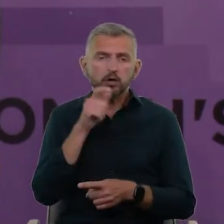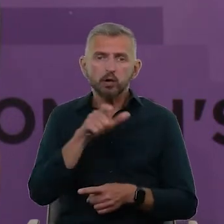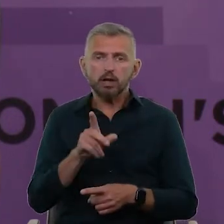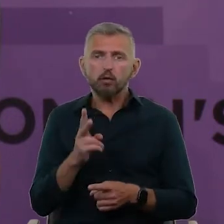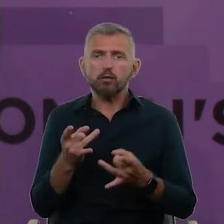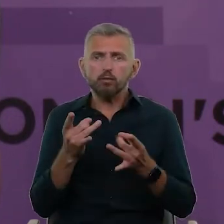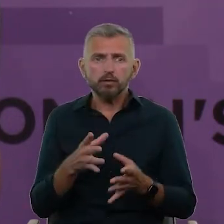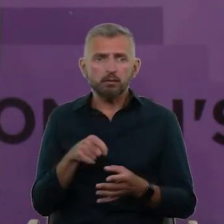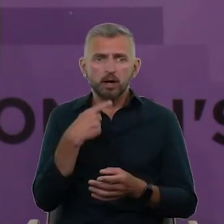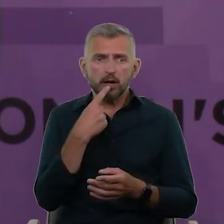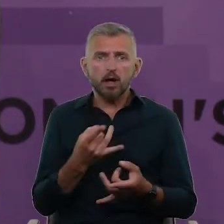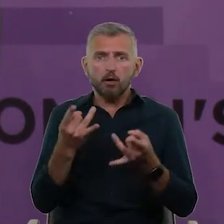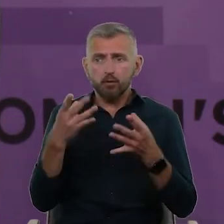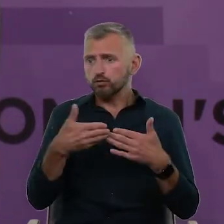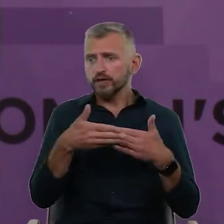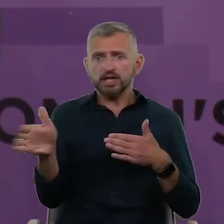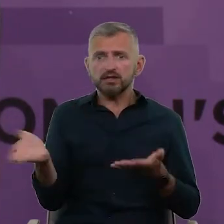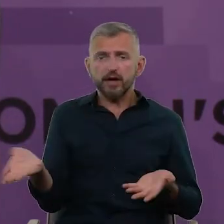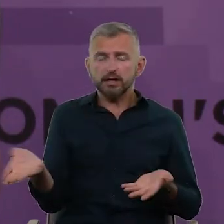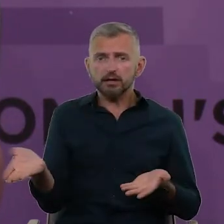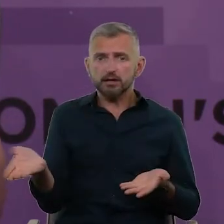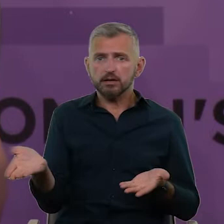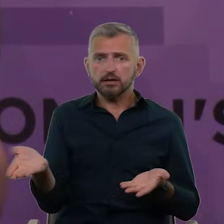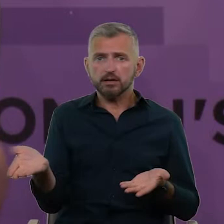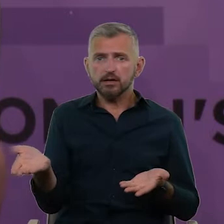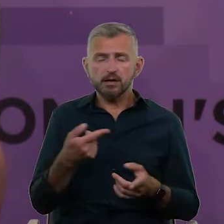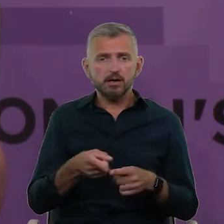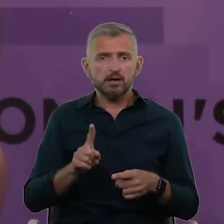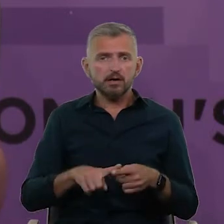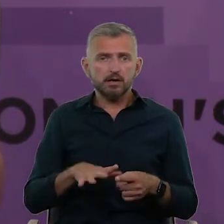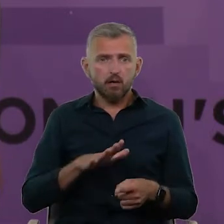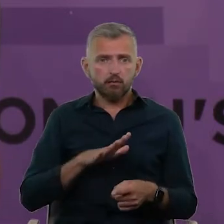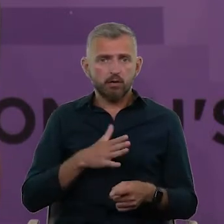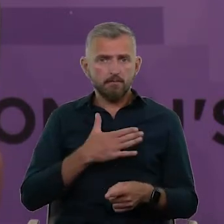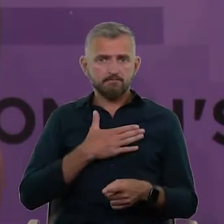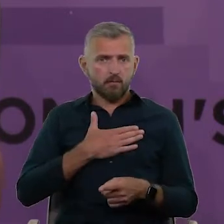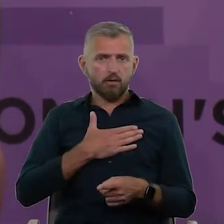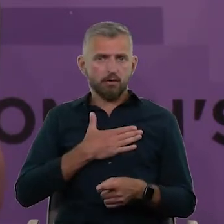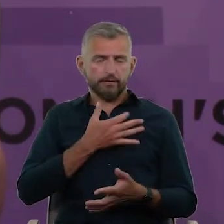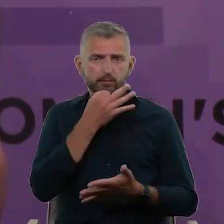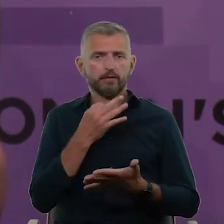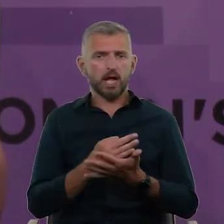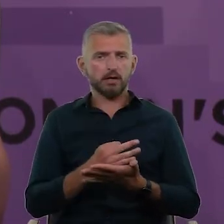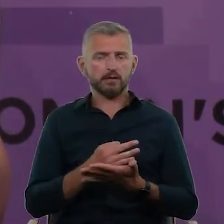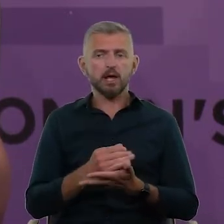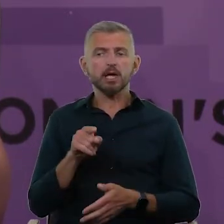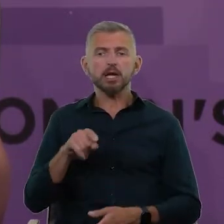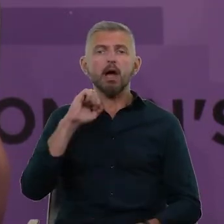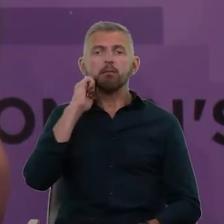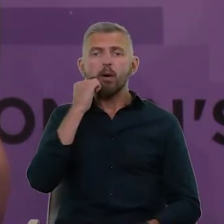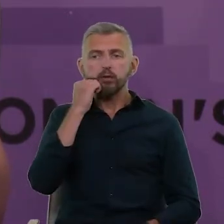просто, я кажу, там просто відкриті двері. І ну, це був мій виклик і моя відповідальність. Ця